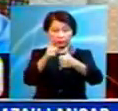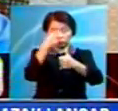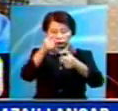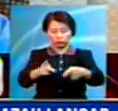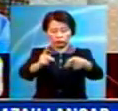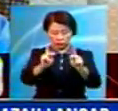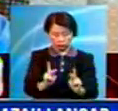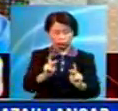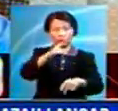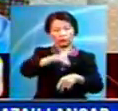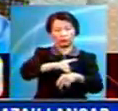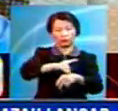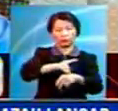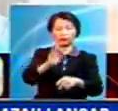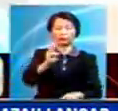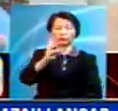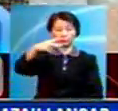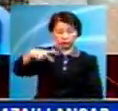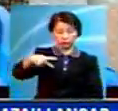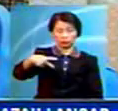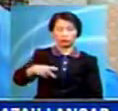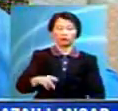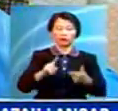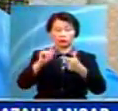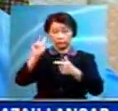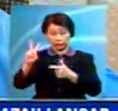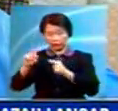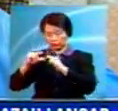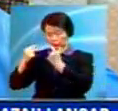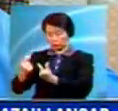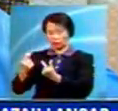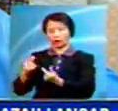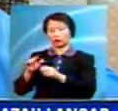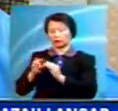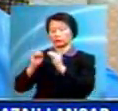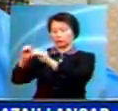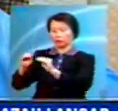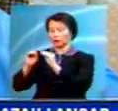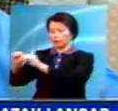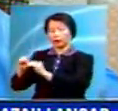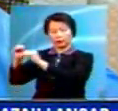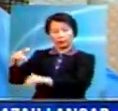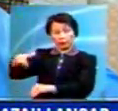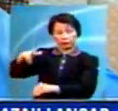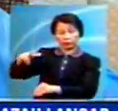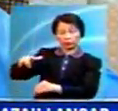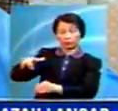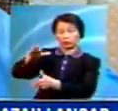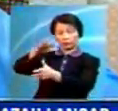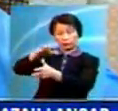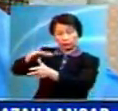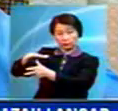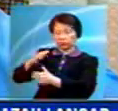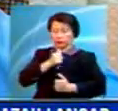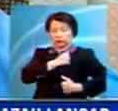dan dikebumikan di wilayah. Kumpulan kedua akan ke pesawat-pesawat yang telah disediakan oleh Angkatan